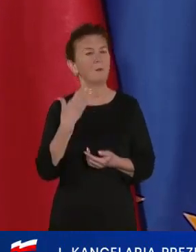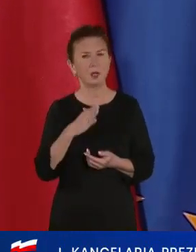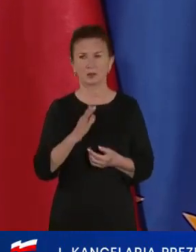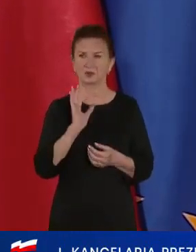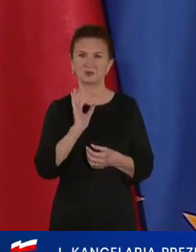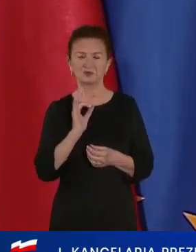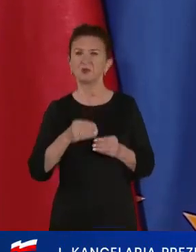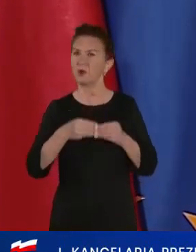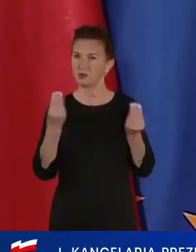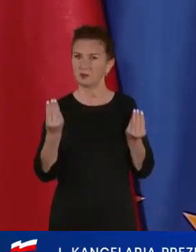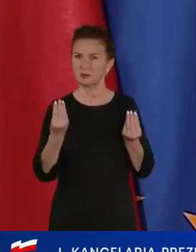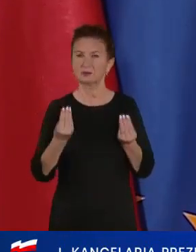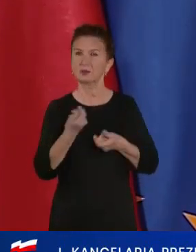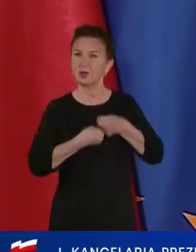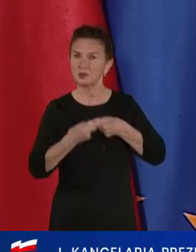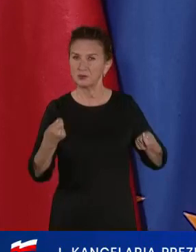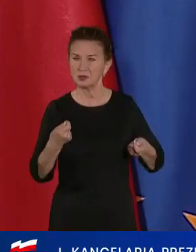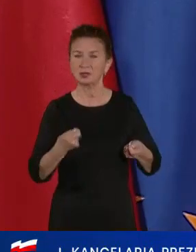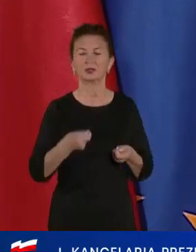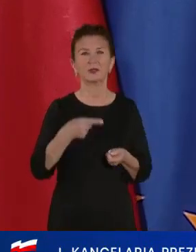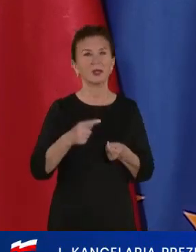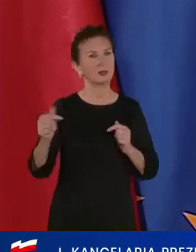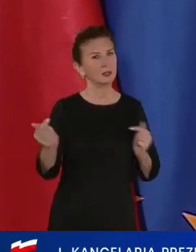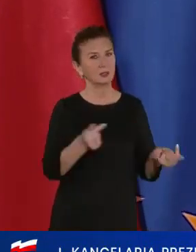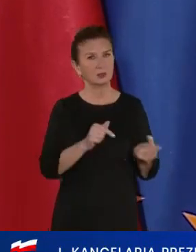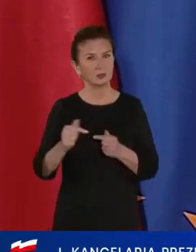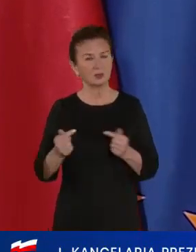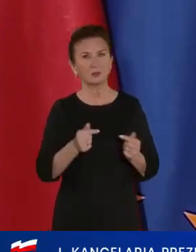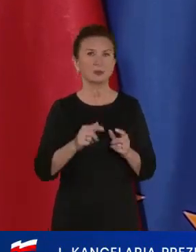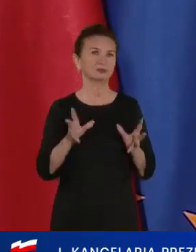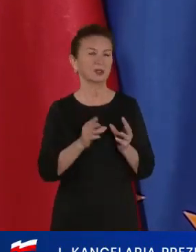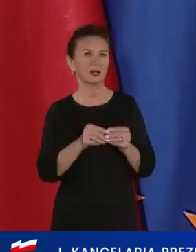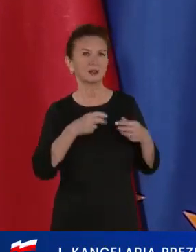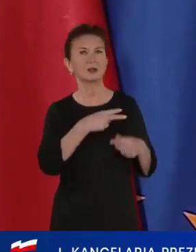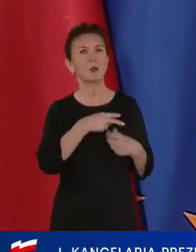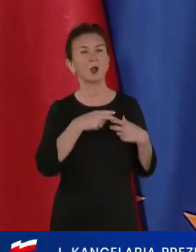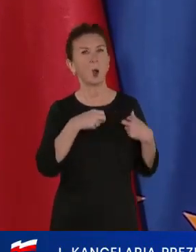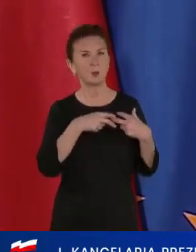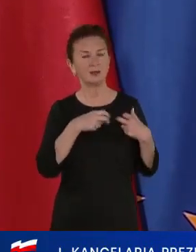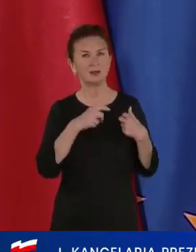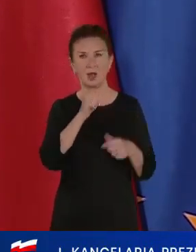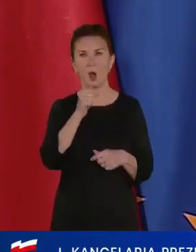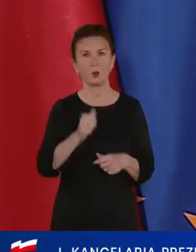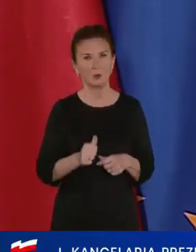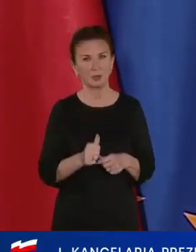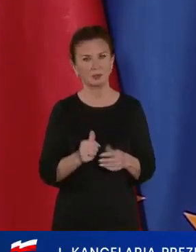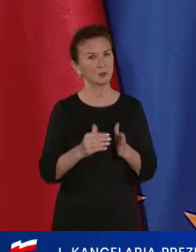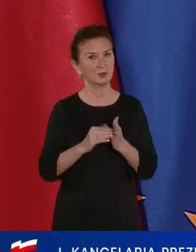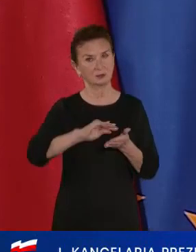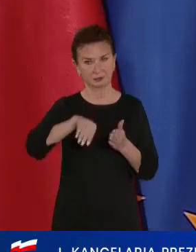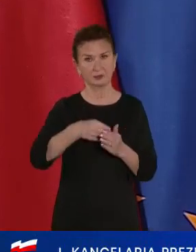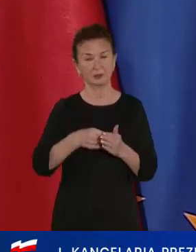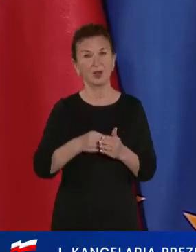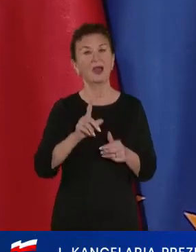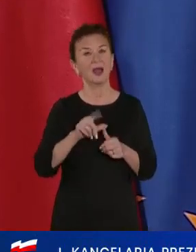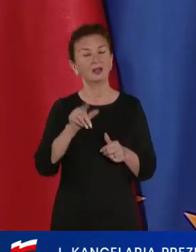idące rozwiązania. Negocjujemy je w tej chwili z Komisją Europejską, dlatego że one wymagają notyfikacji, ale przypomnę, że to